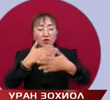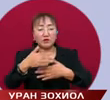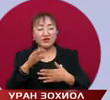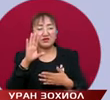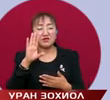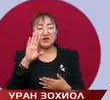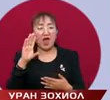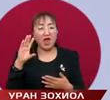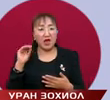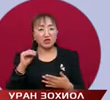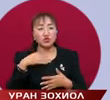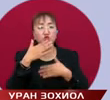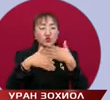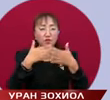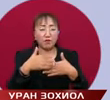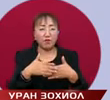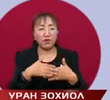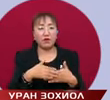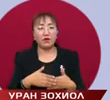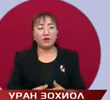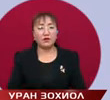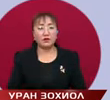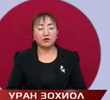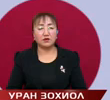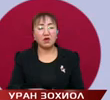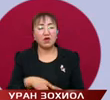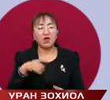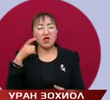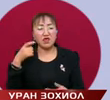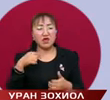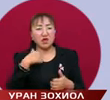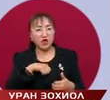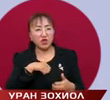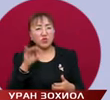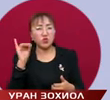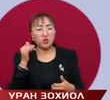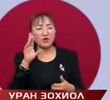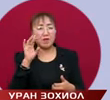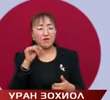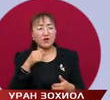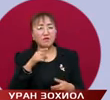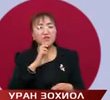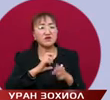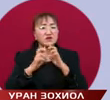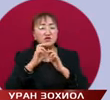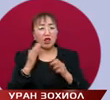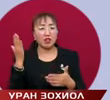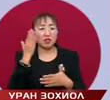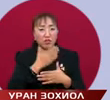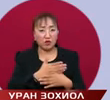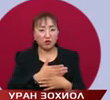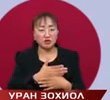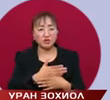тохиолдов? Хинд юунд ямар бэрхшээл тохиолдов? Дөрүүдийн хооронд ямар зөрчил илрэв?